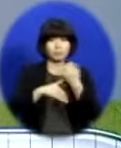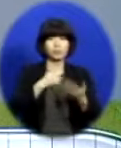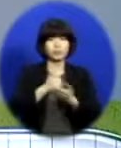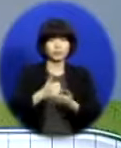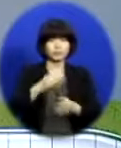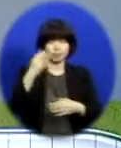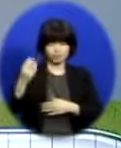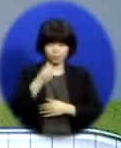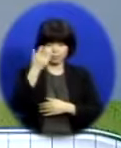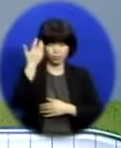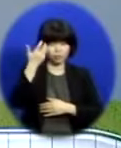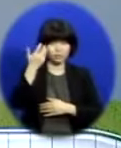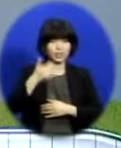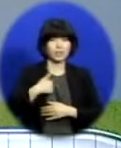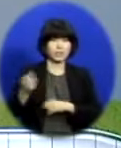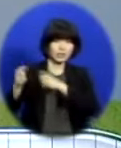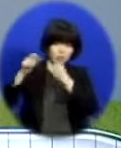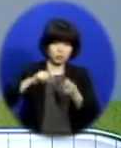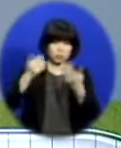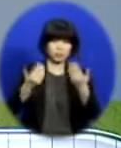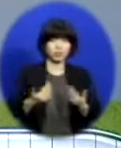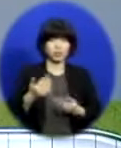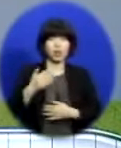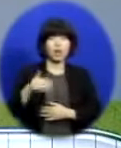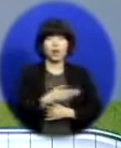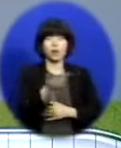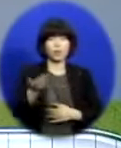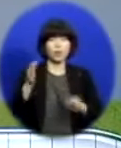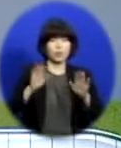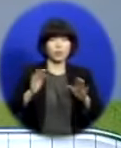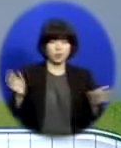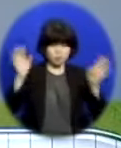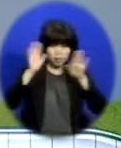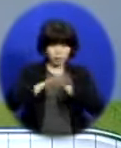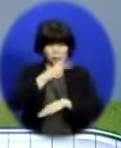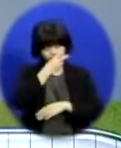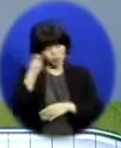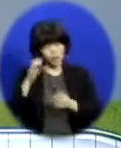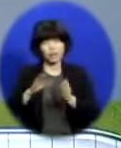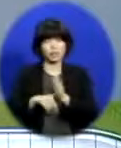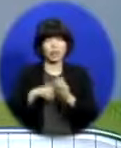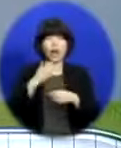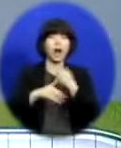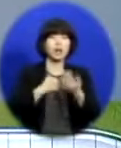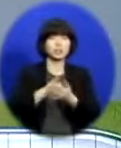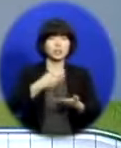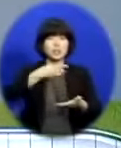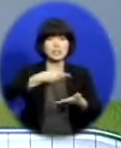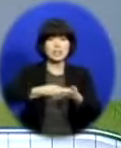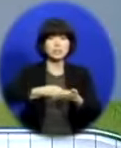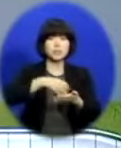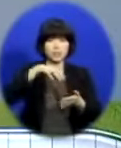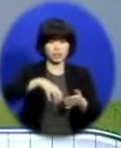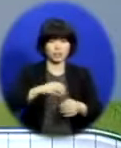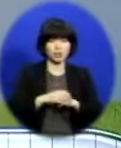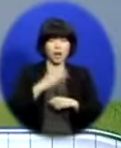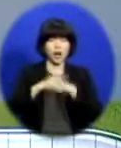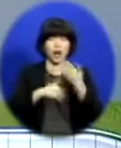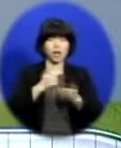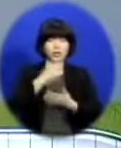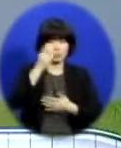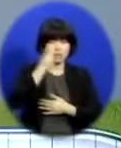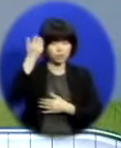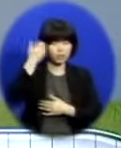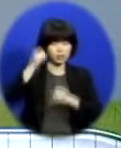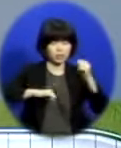성령으로 부어 주소서 여러분 오늘 밤에 잠을 잘 때 하나님이 침대에서 하나님의 성령의 역사를